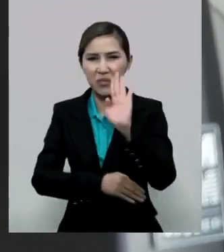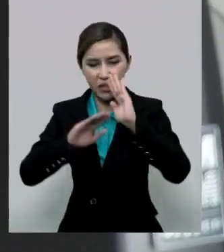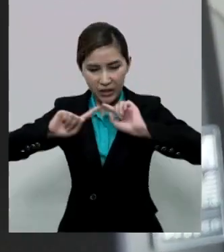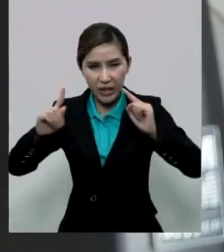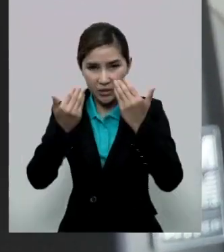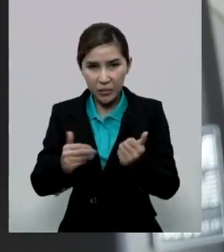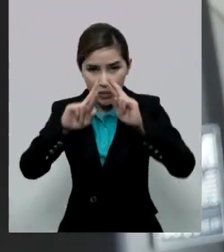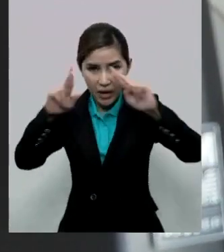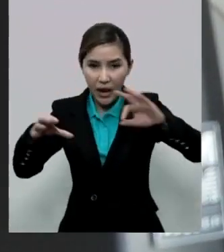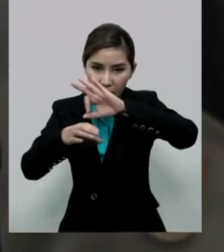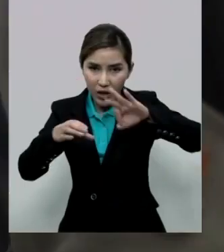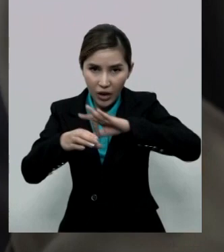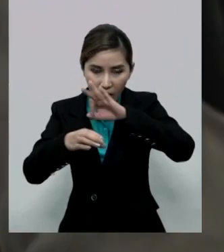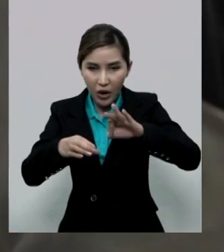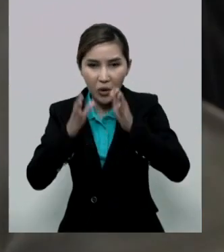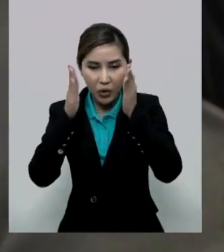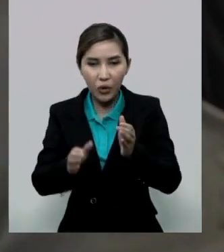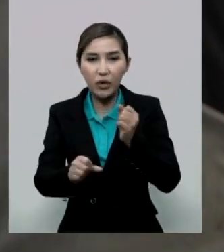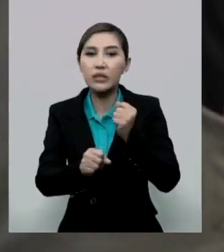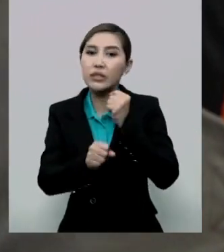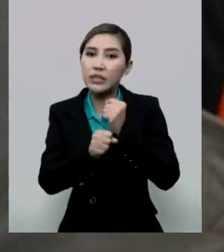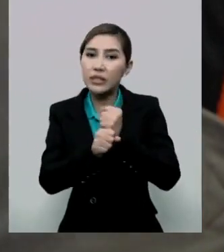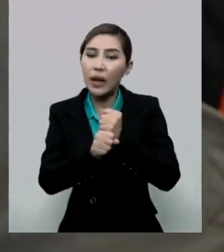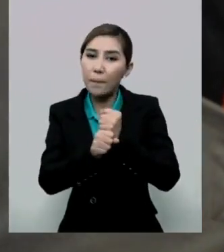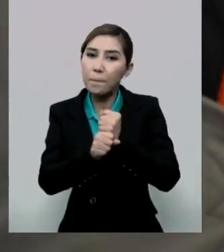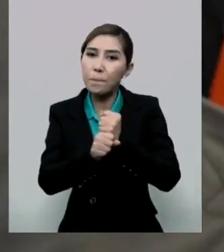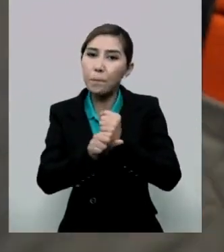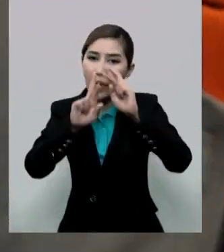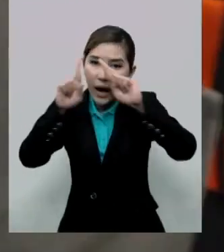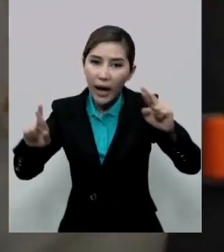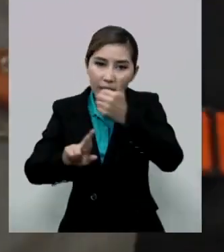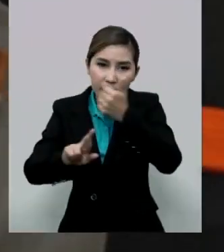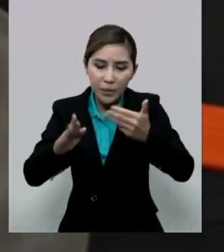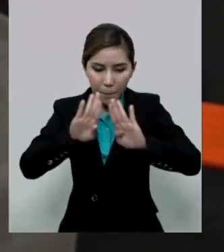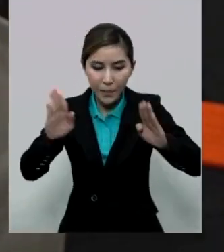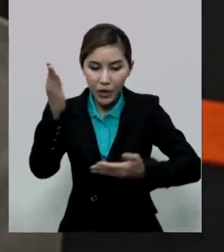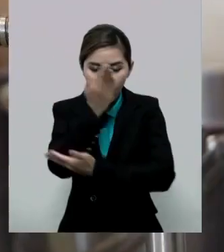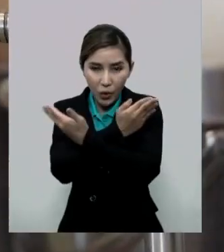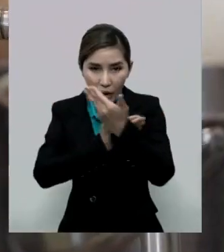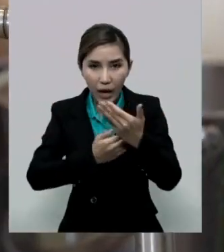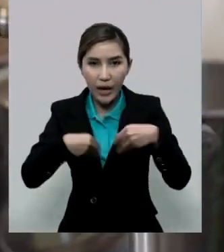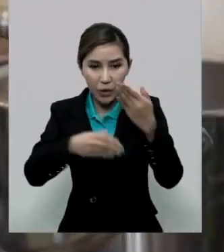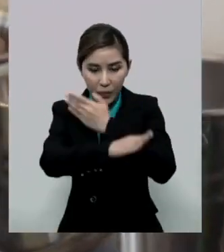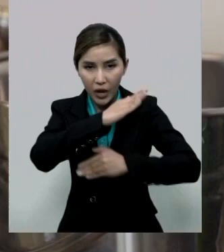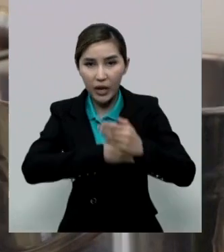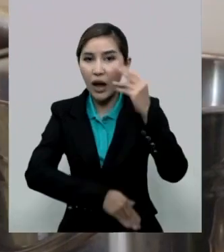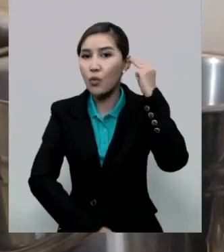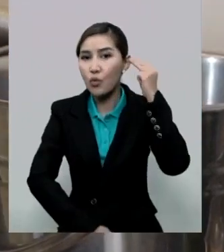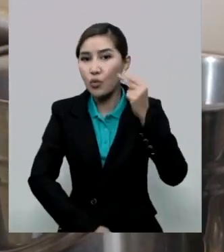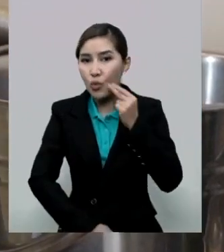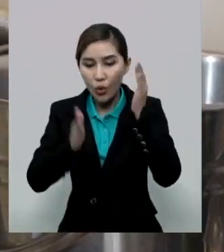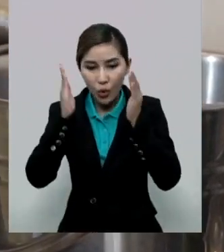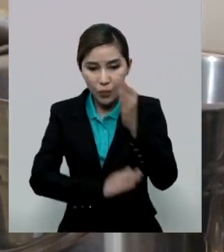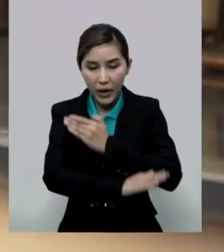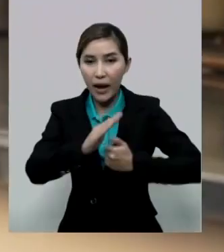เห็นเท่านั้นแต่ปัจจุบันมีร้านกาแฟและผู้ประกอบธุรกิจประเภทอื่นอีกไม่น้อยค่ะที่เปิดโอกาสให้กับคนพิการไม่ว่